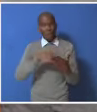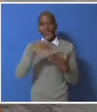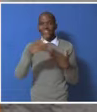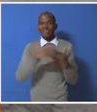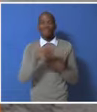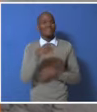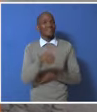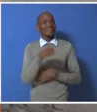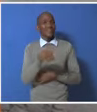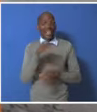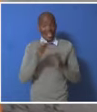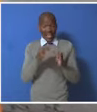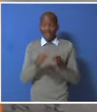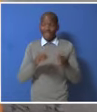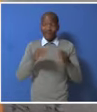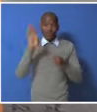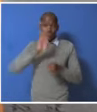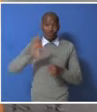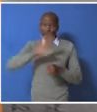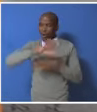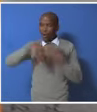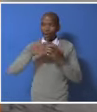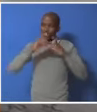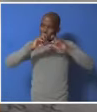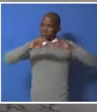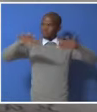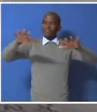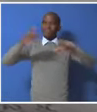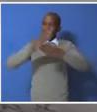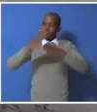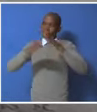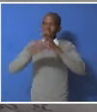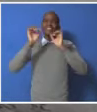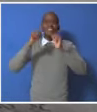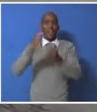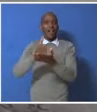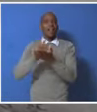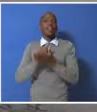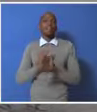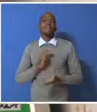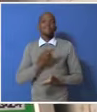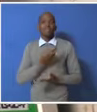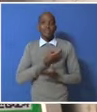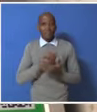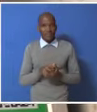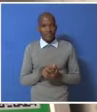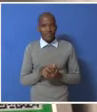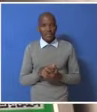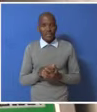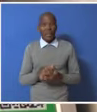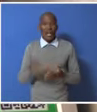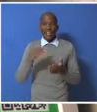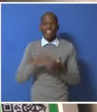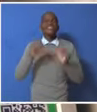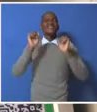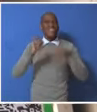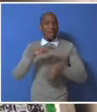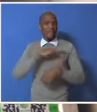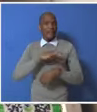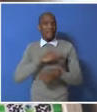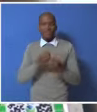molemo thata le leng gore ga nne le ka anamisiwa le lehatshelotlhe le ka re thusa. Ka gore tota ebile o kgona gore o benefite